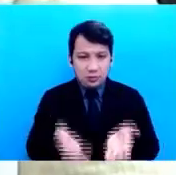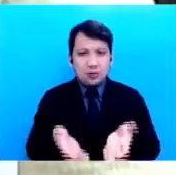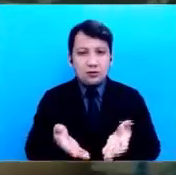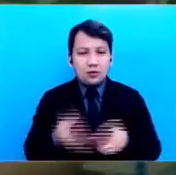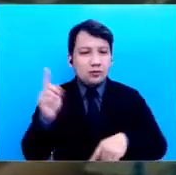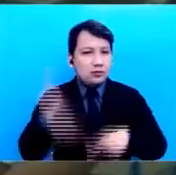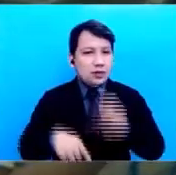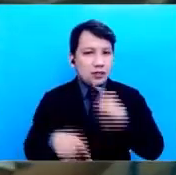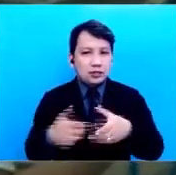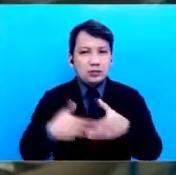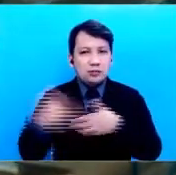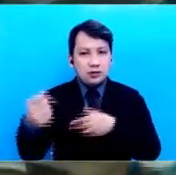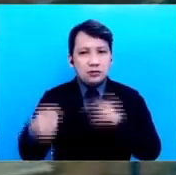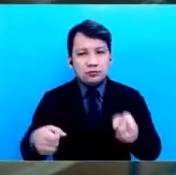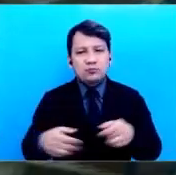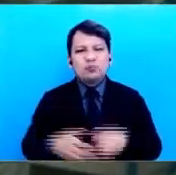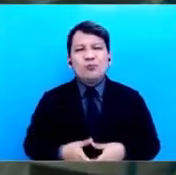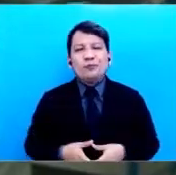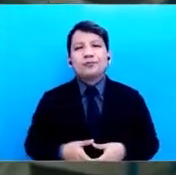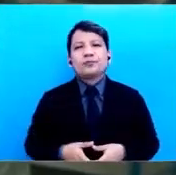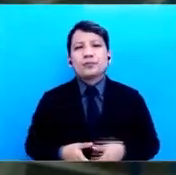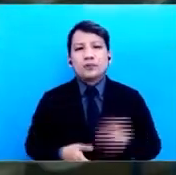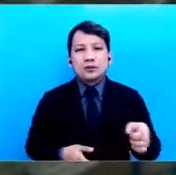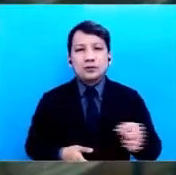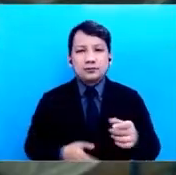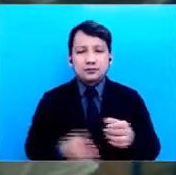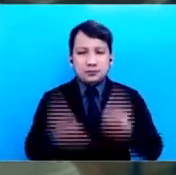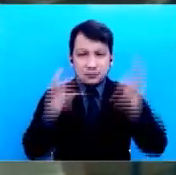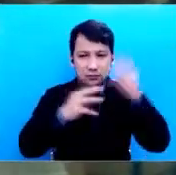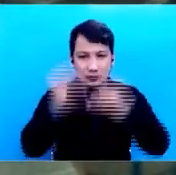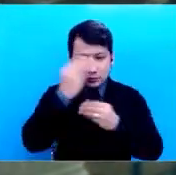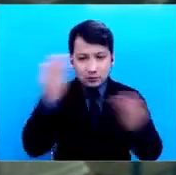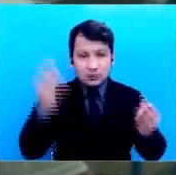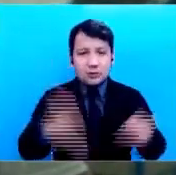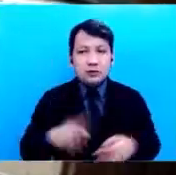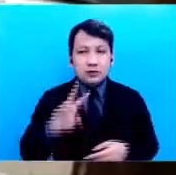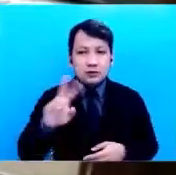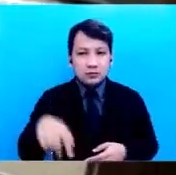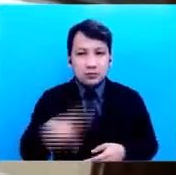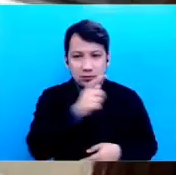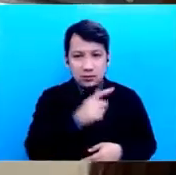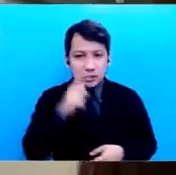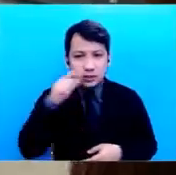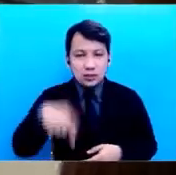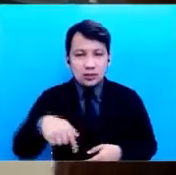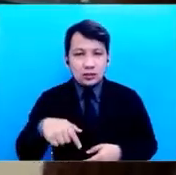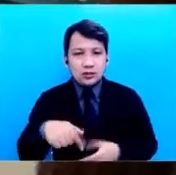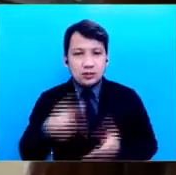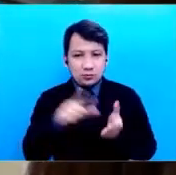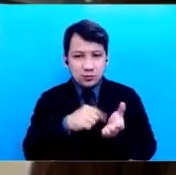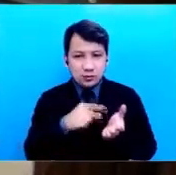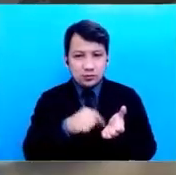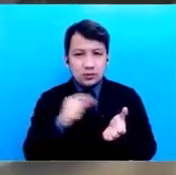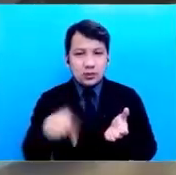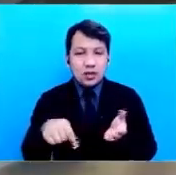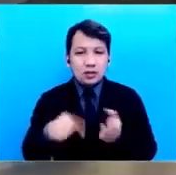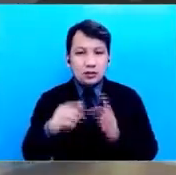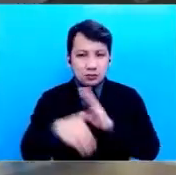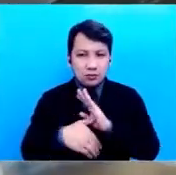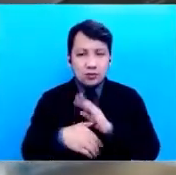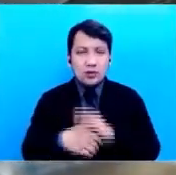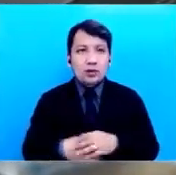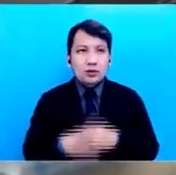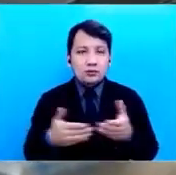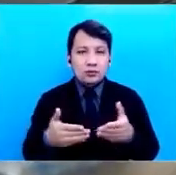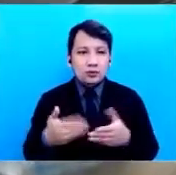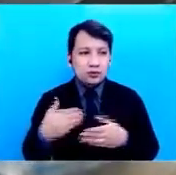tumakalabas. Nauna namang nangamba ang kampo ni Vice President Lenny Robredo sa pag-iimprinta ng balota ng COMELEC, lalo't hindi